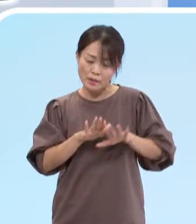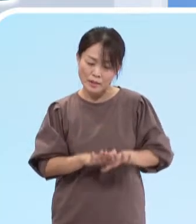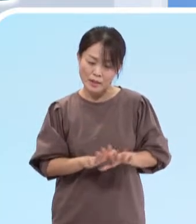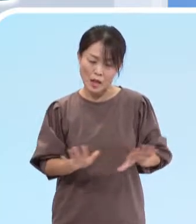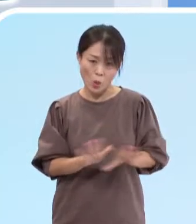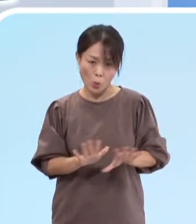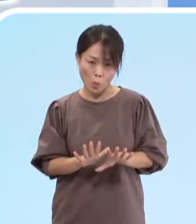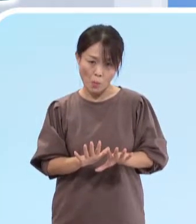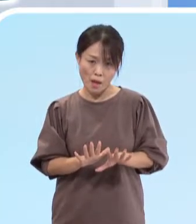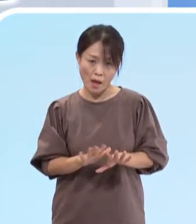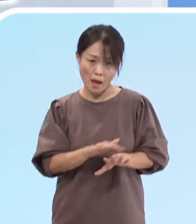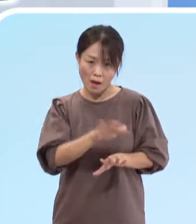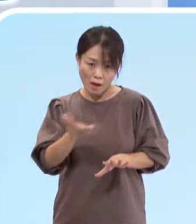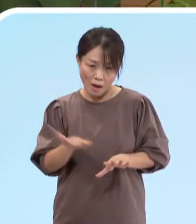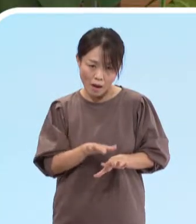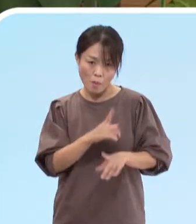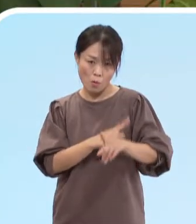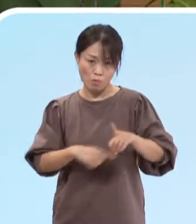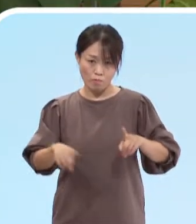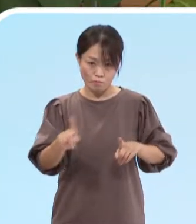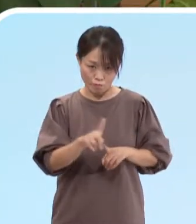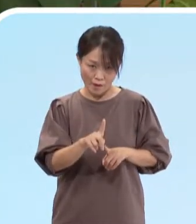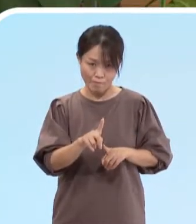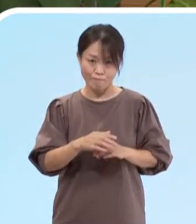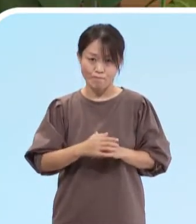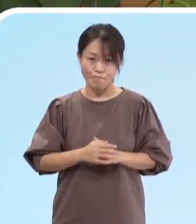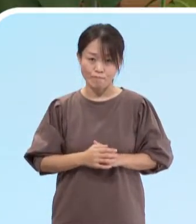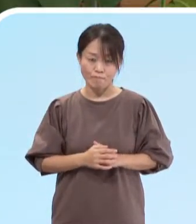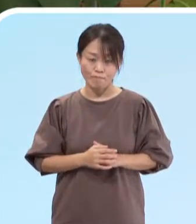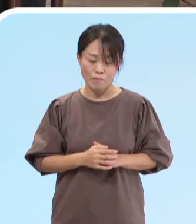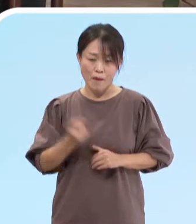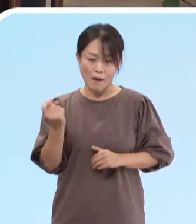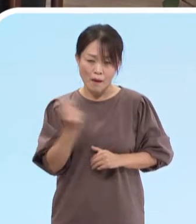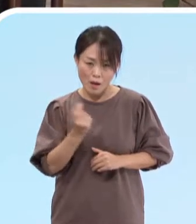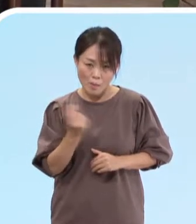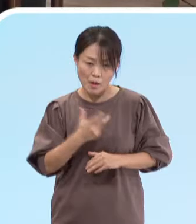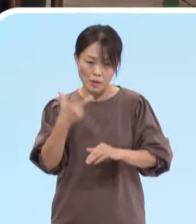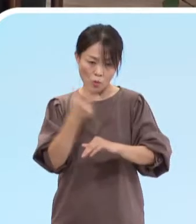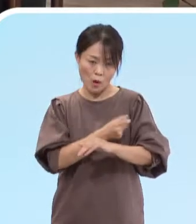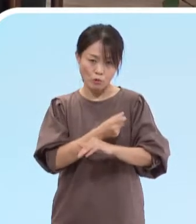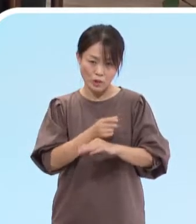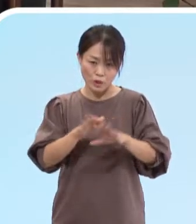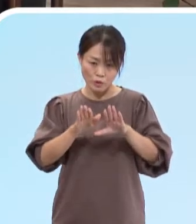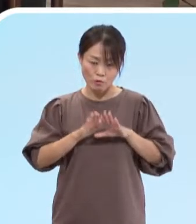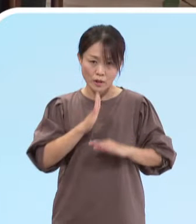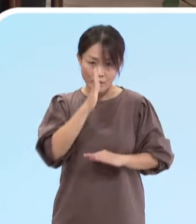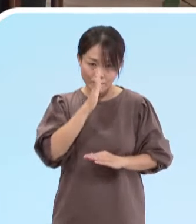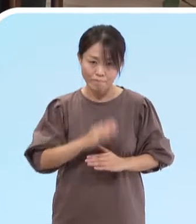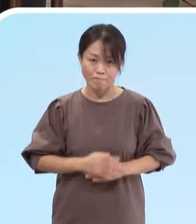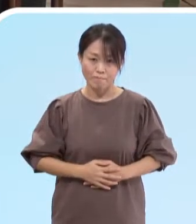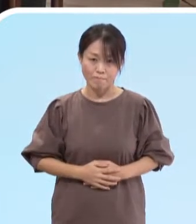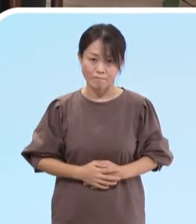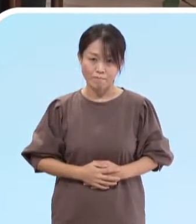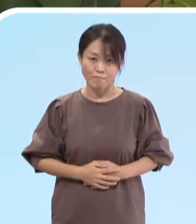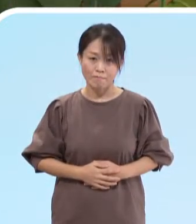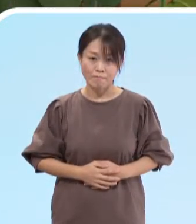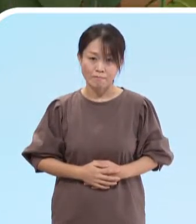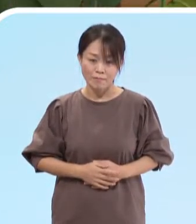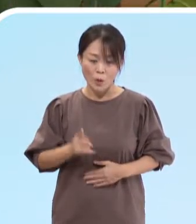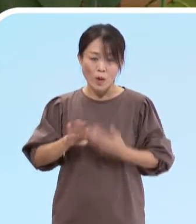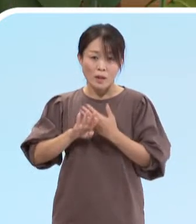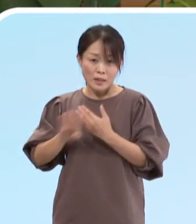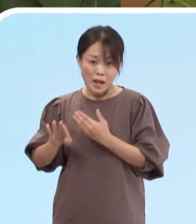小さなお子様ということを2番目のグループと設定しております。早めにワクチンを接種していただきたいと。